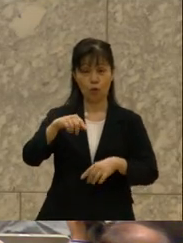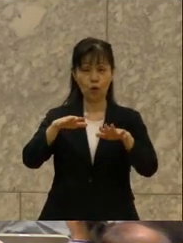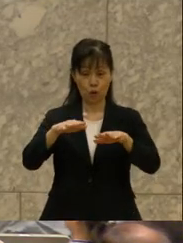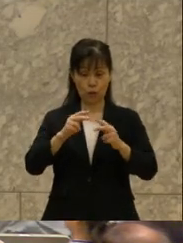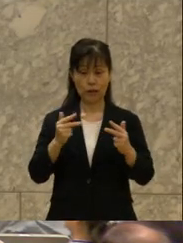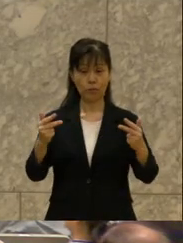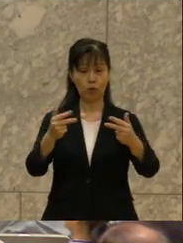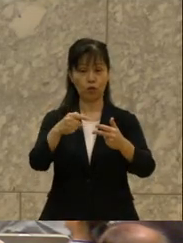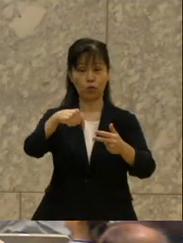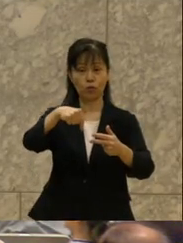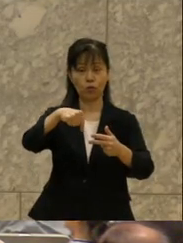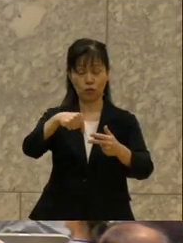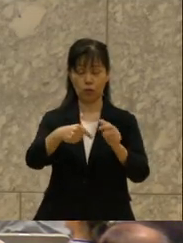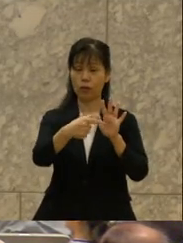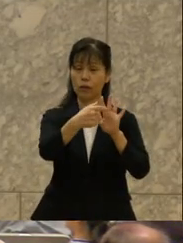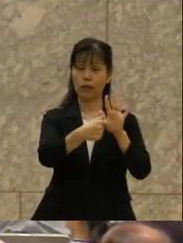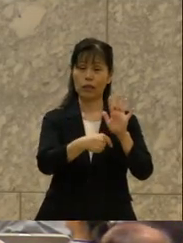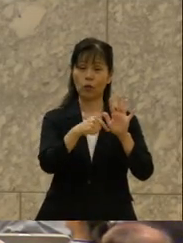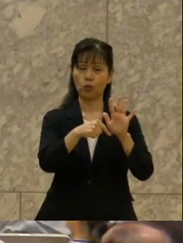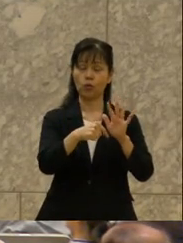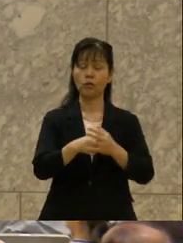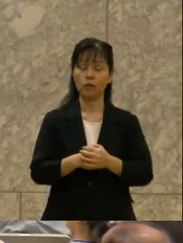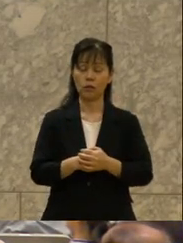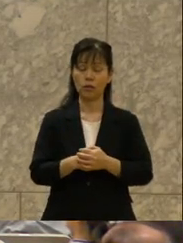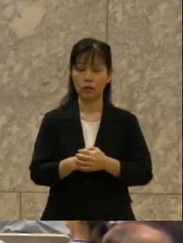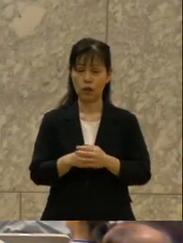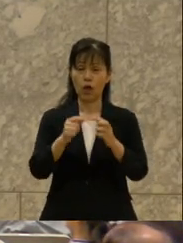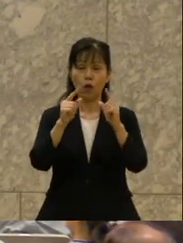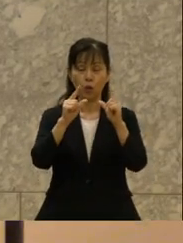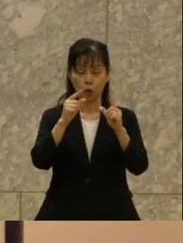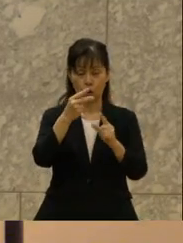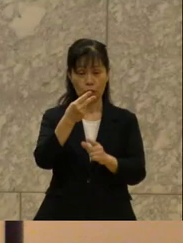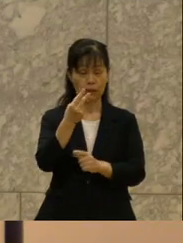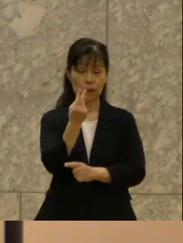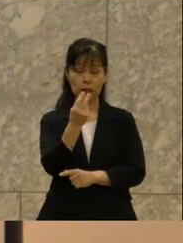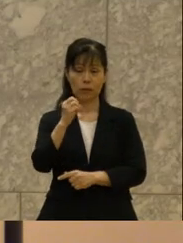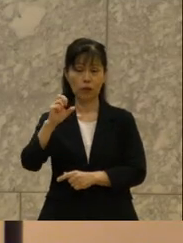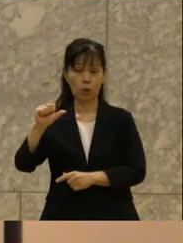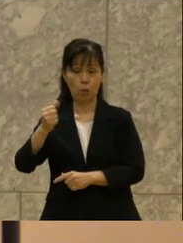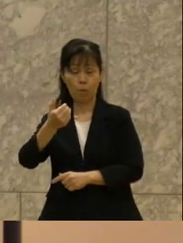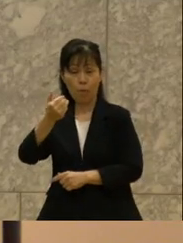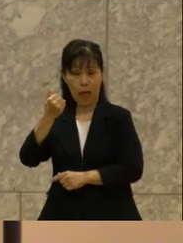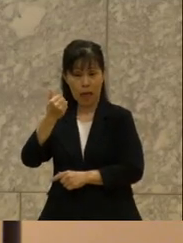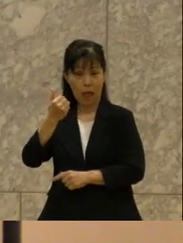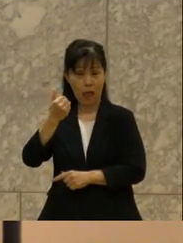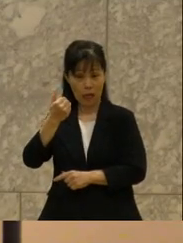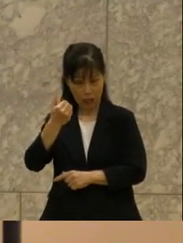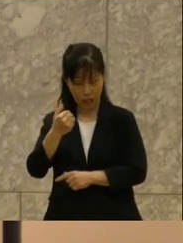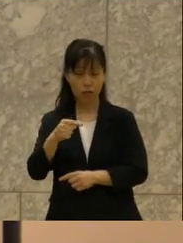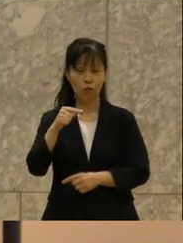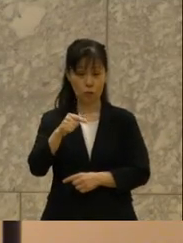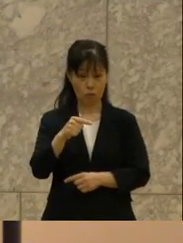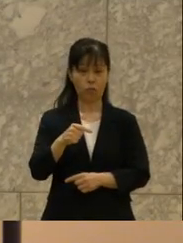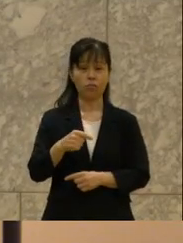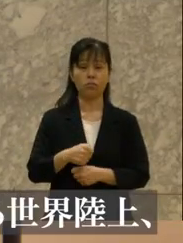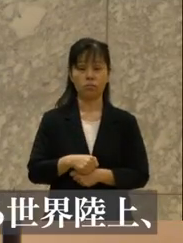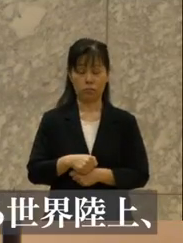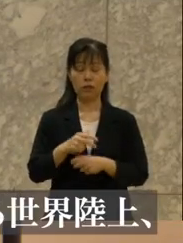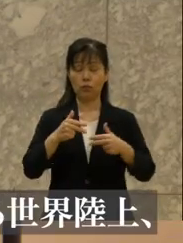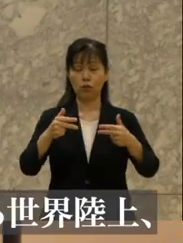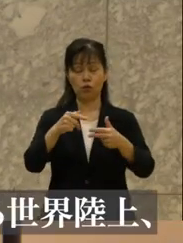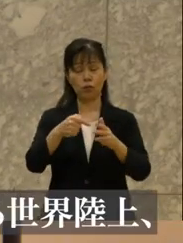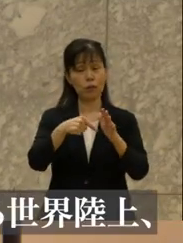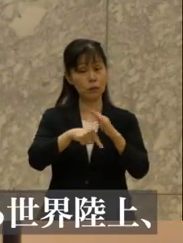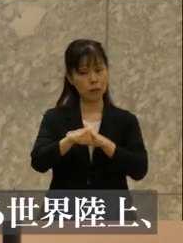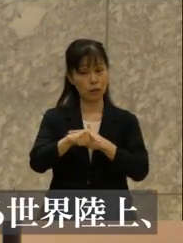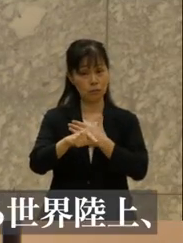あのなんですのタイトルであります東京フォワード2025という言葉の意味を皆さんご存知でいらっしゃいましょうか実